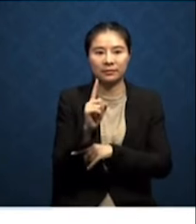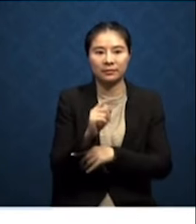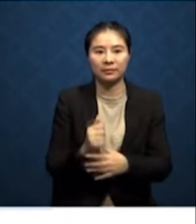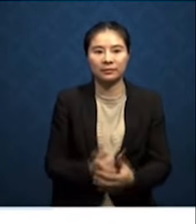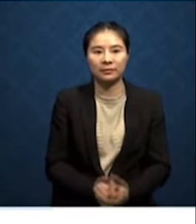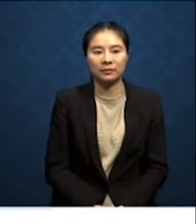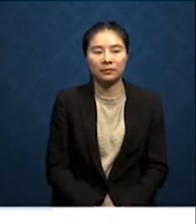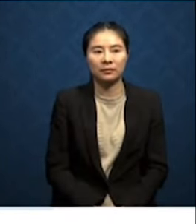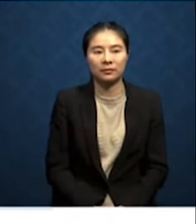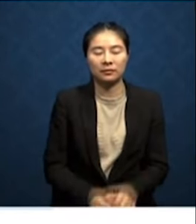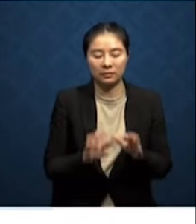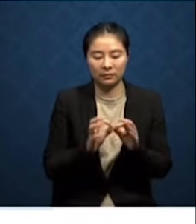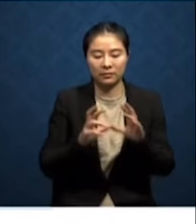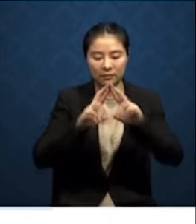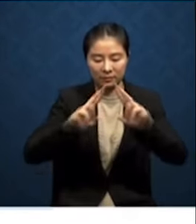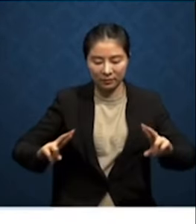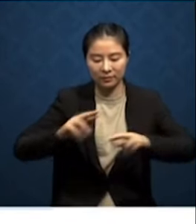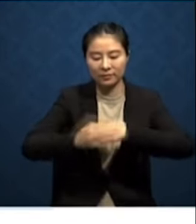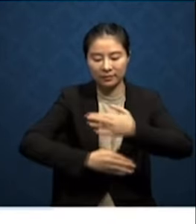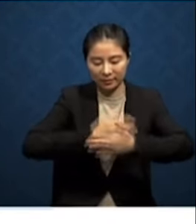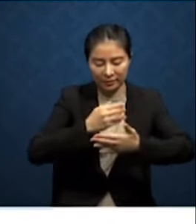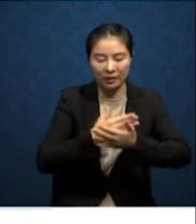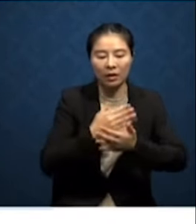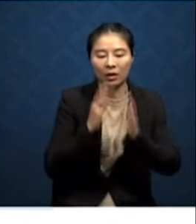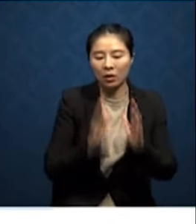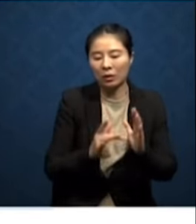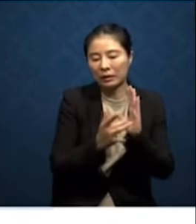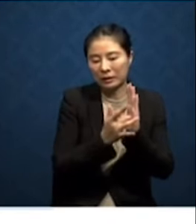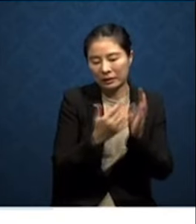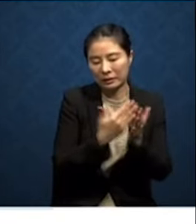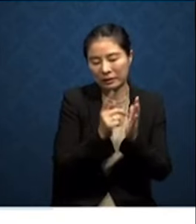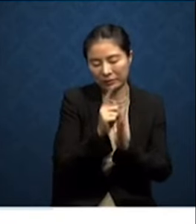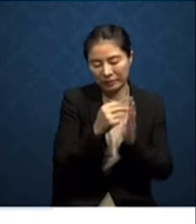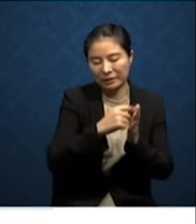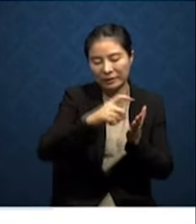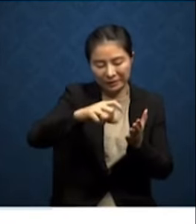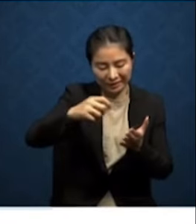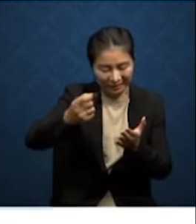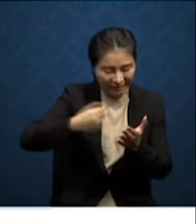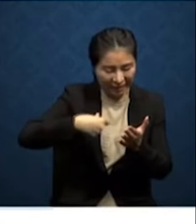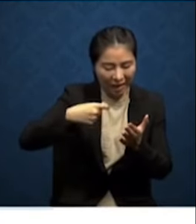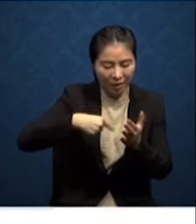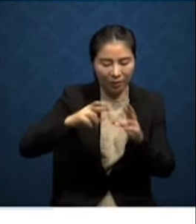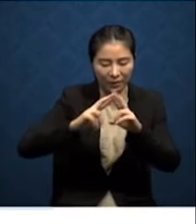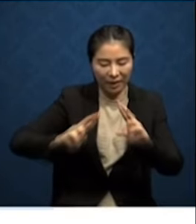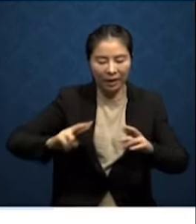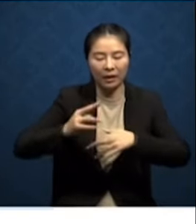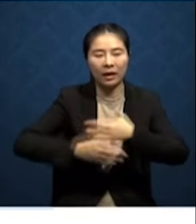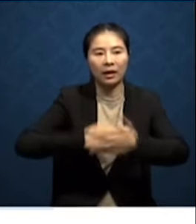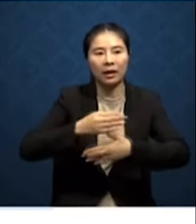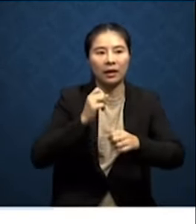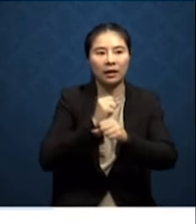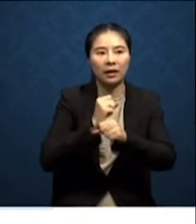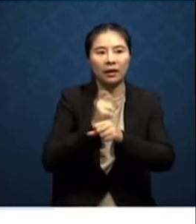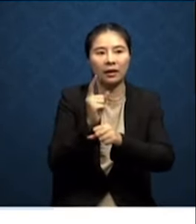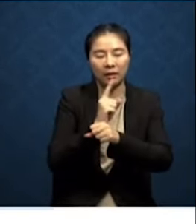เรื่องของการขึ้นเงินของร้านค้านะครับกับร้านค้าขนาดเล็กซึ่งประเด็นนี้เนี่ยเป็นข้อห่วงใยแล้วผมเองก็